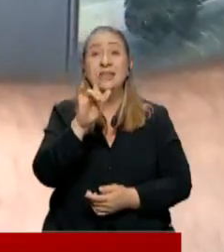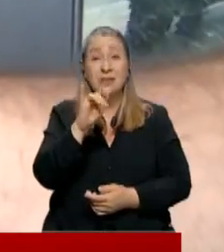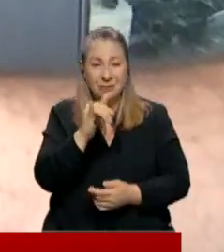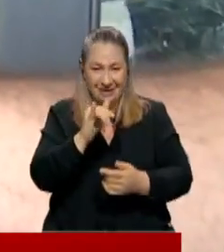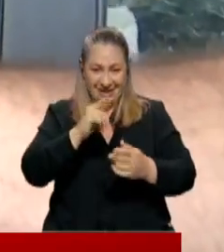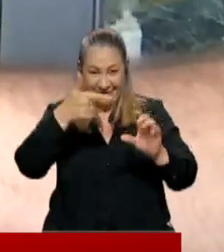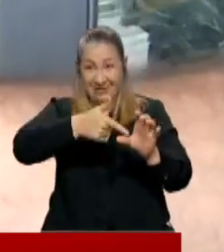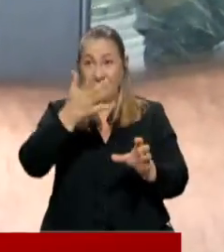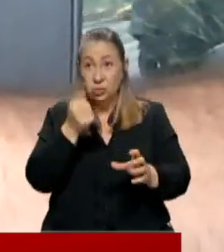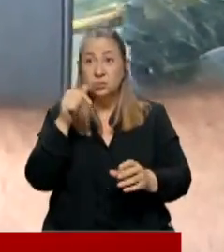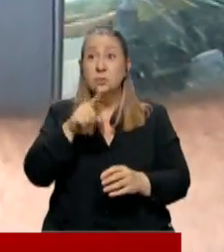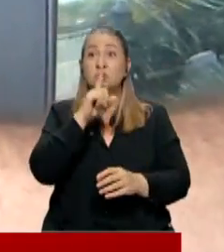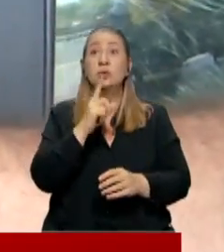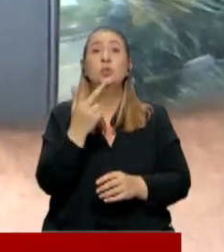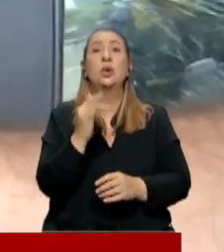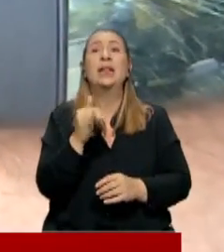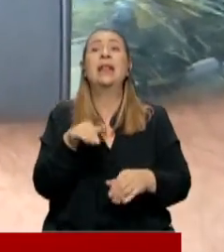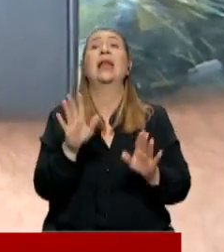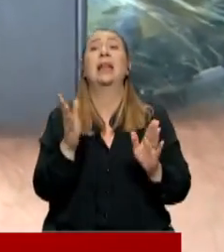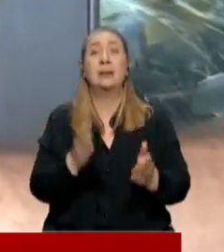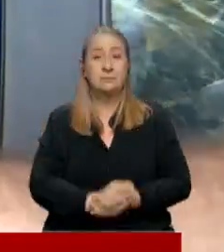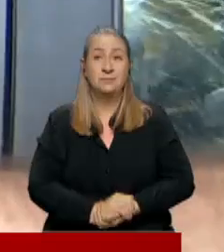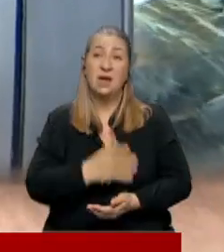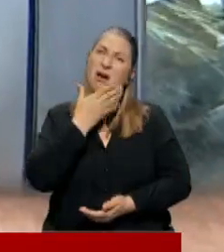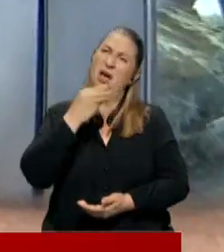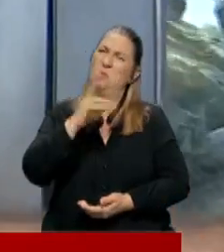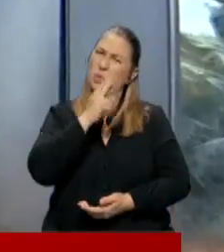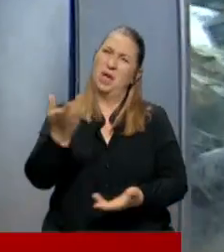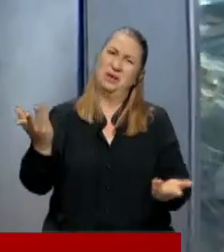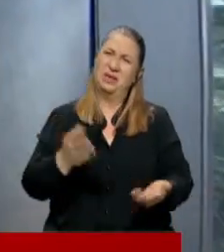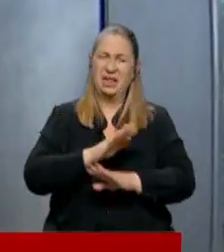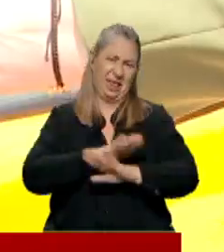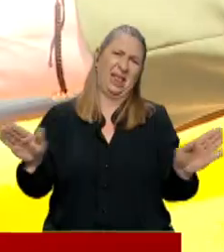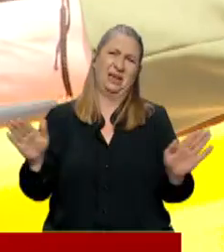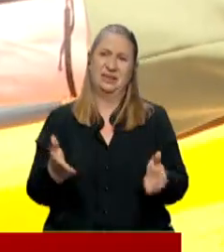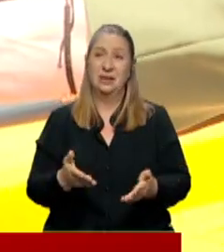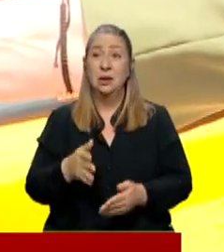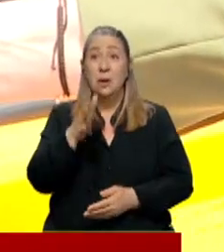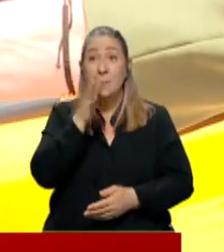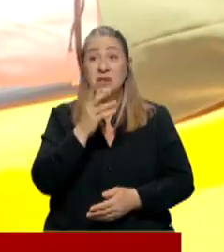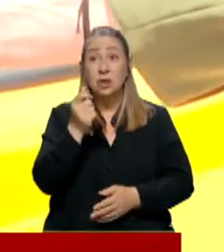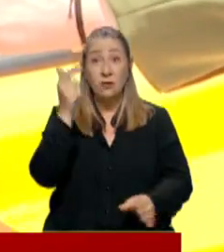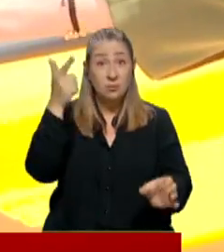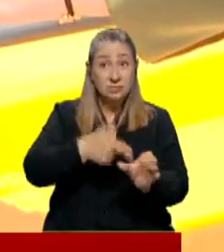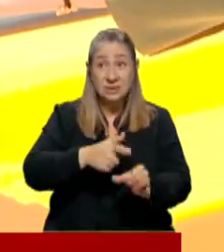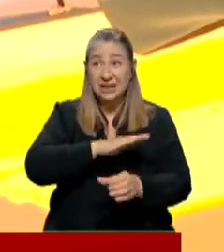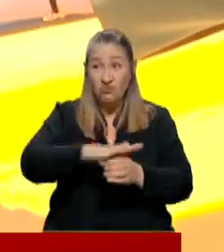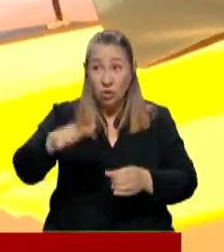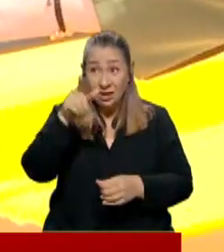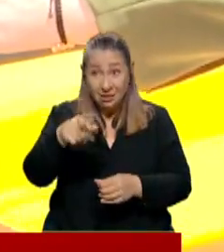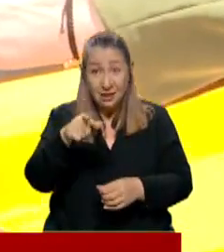alıyordum. Şu anda 100 liraya aldığım 3 litre bile değil. Ayıptır, günahtır. Yeter artık. 500 liraya doldurduğumuz